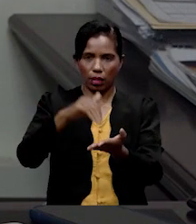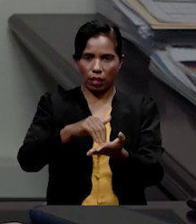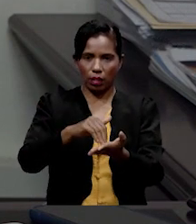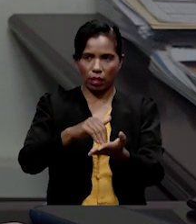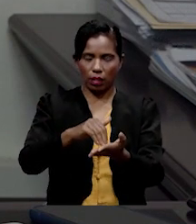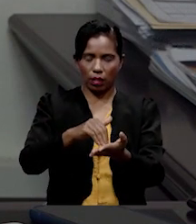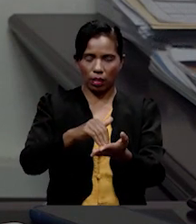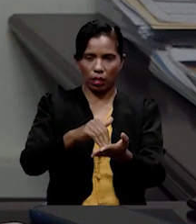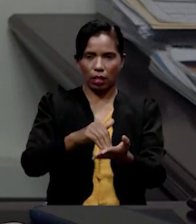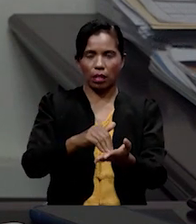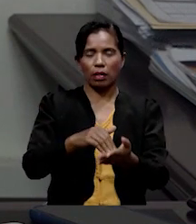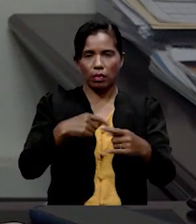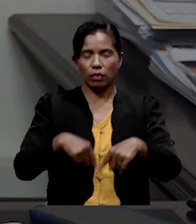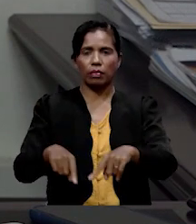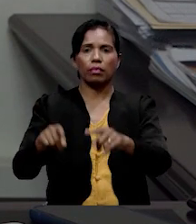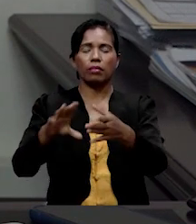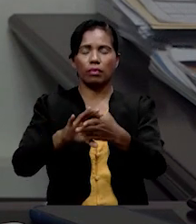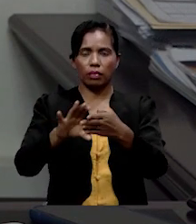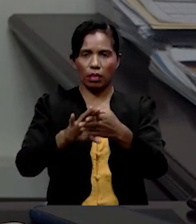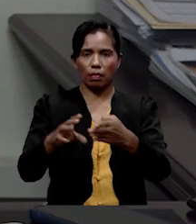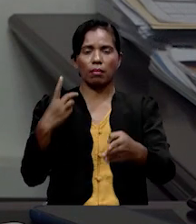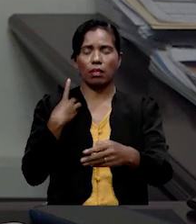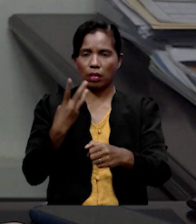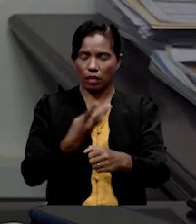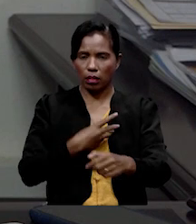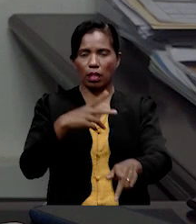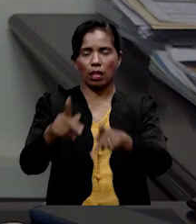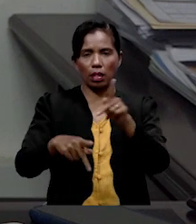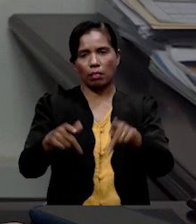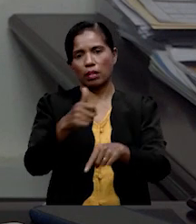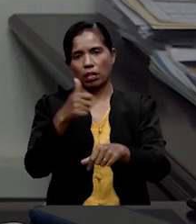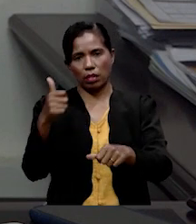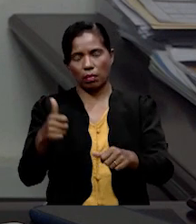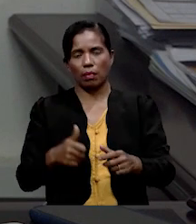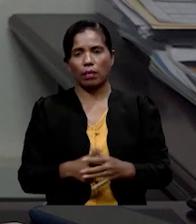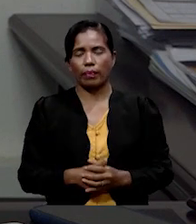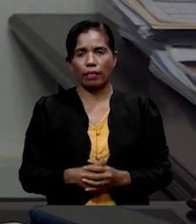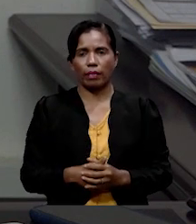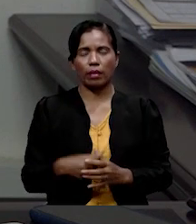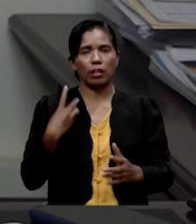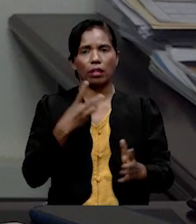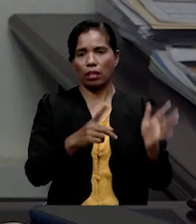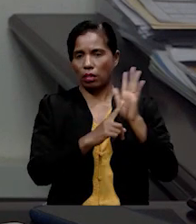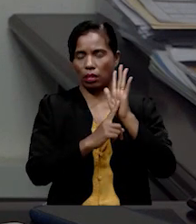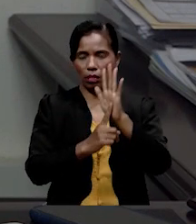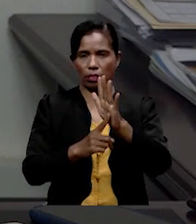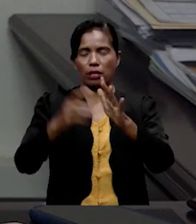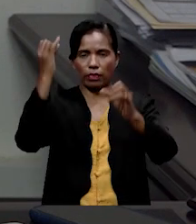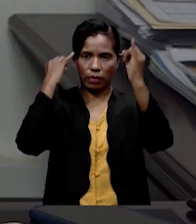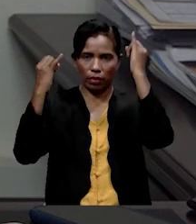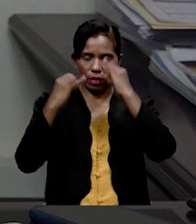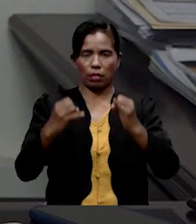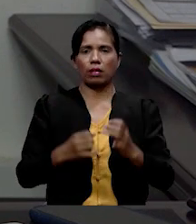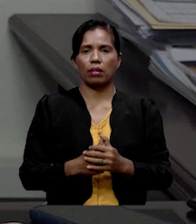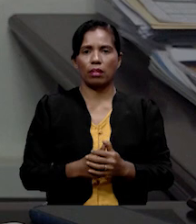access pass by itanya sidadam balu ita haton informasaun para atunune